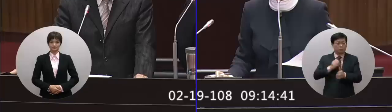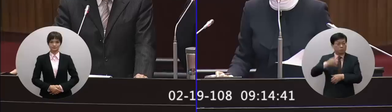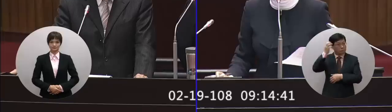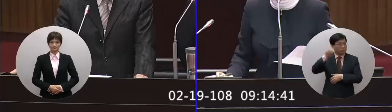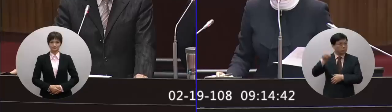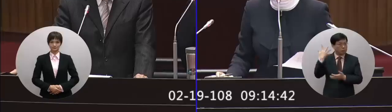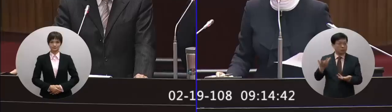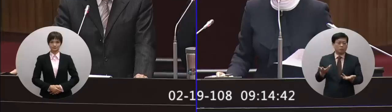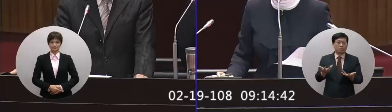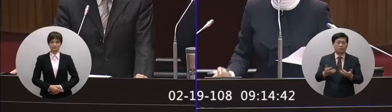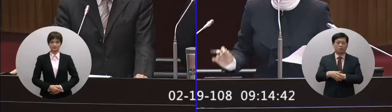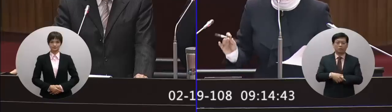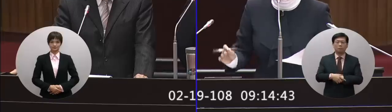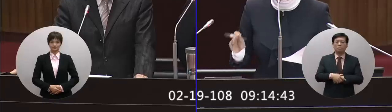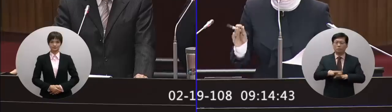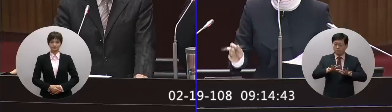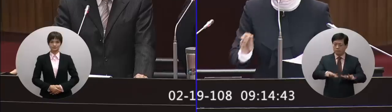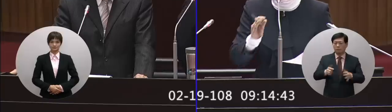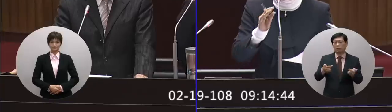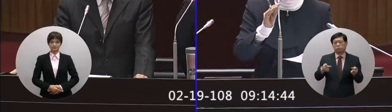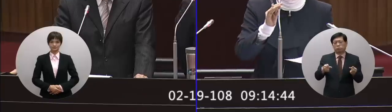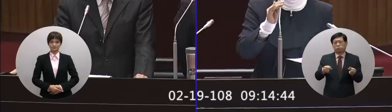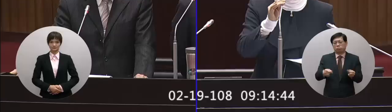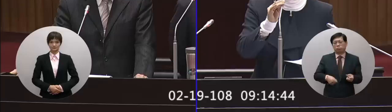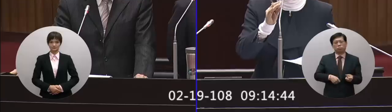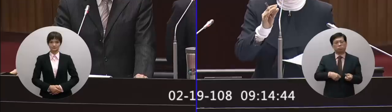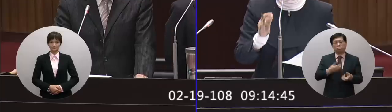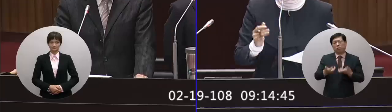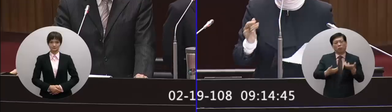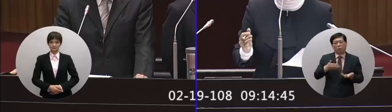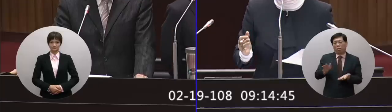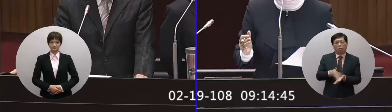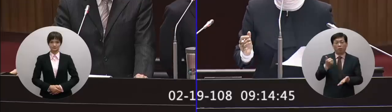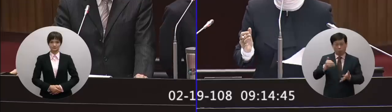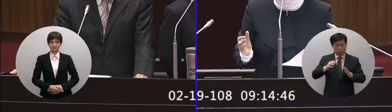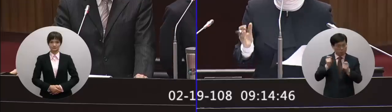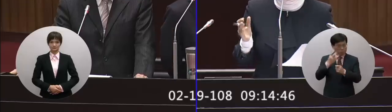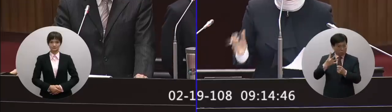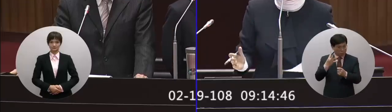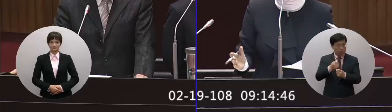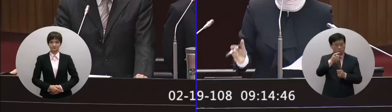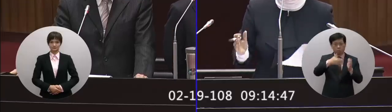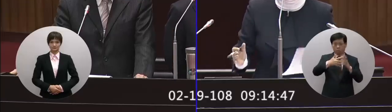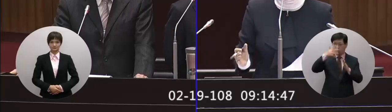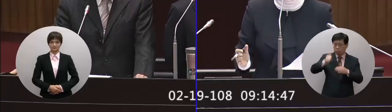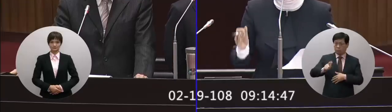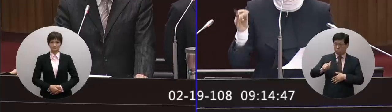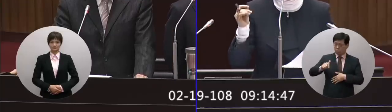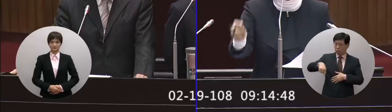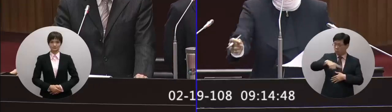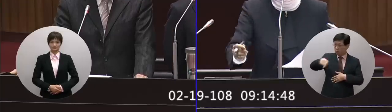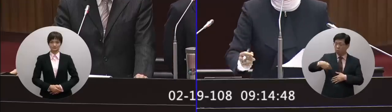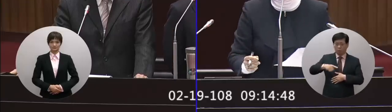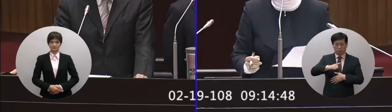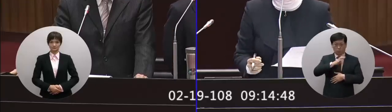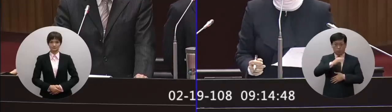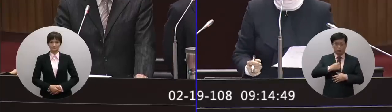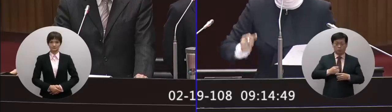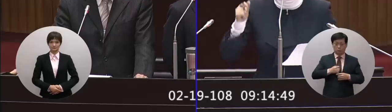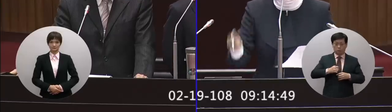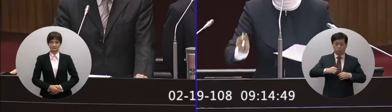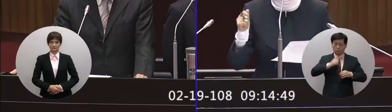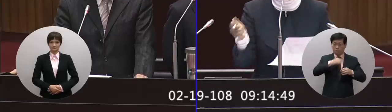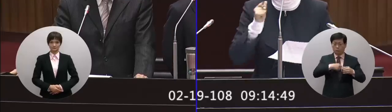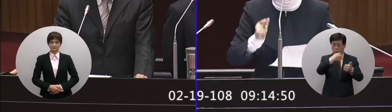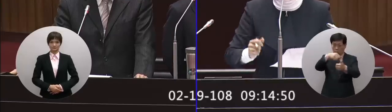都不听，所以他们渐渐失去了教学的热情。可是这几年来，这些校长老师们正在第一线的同仁